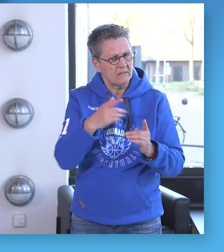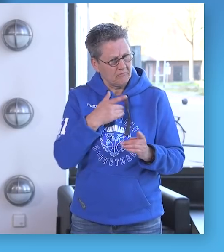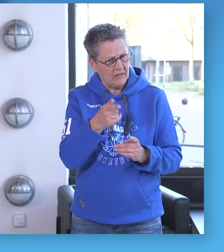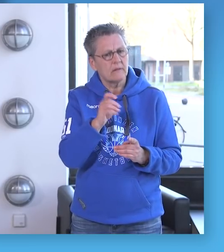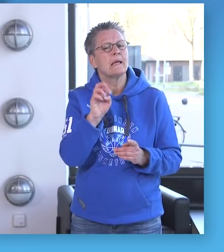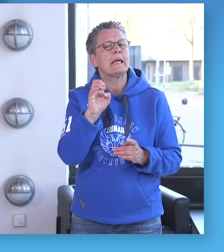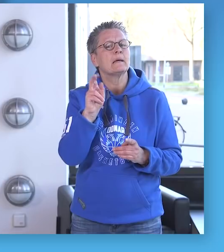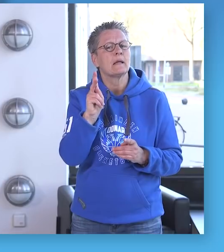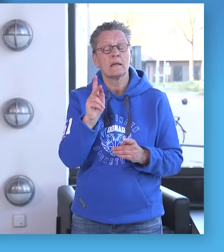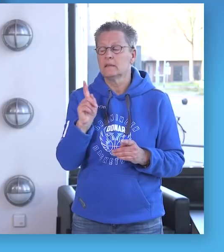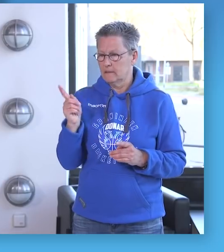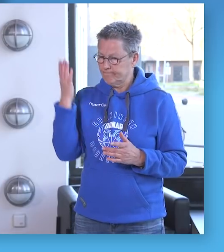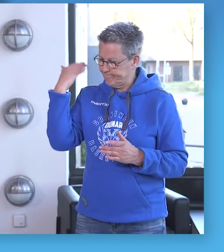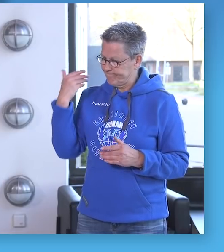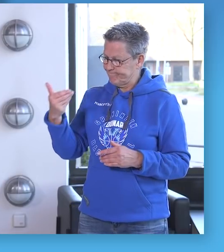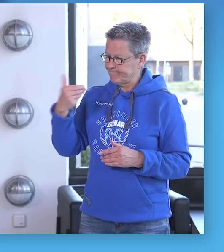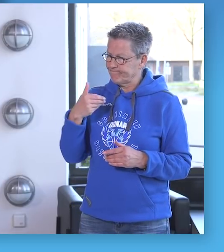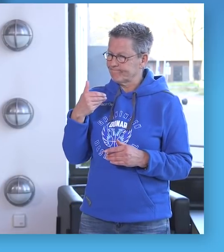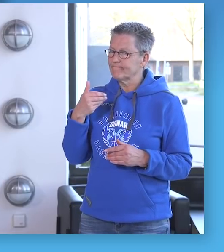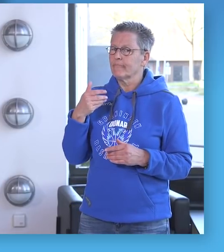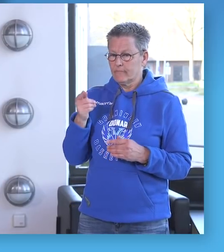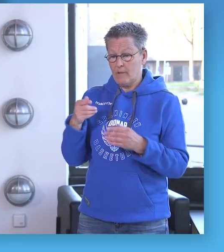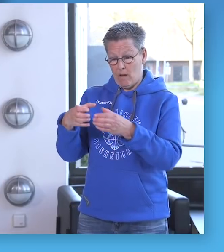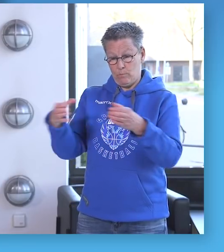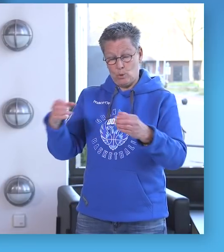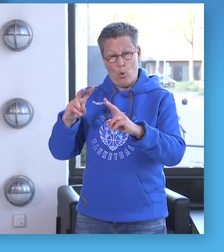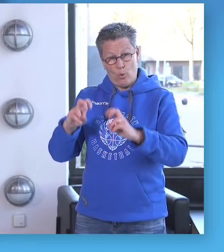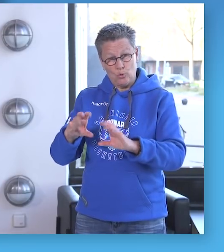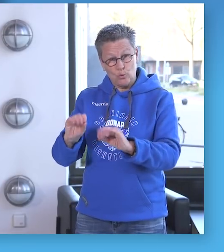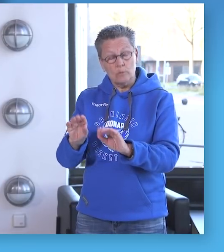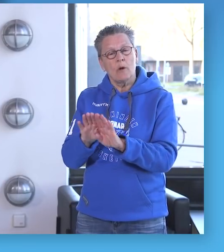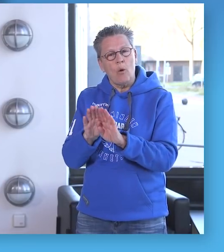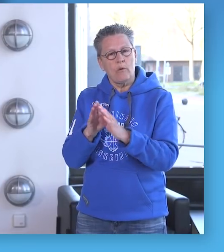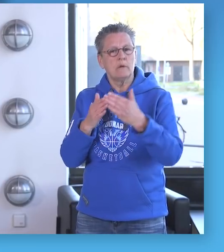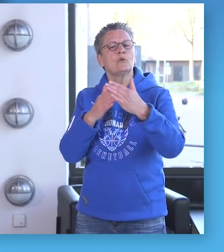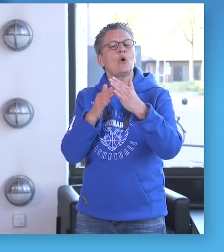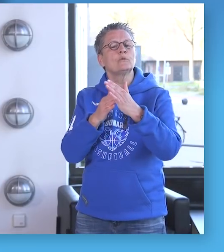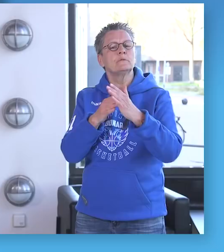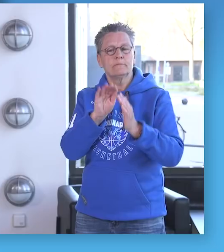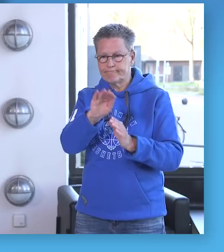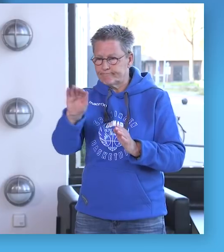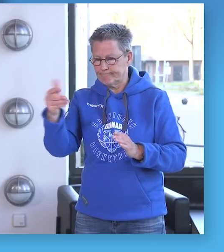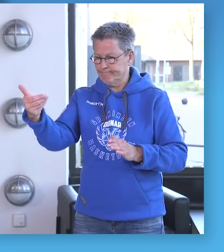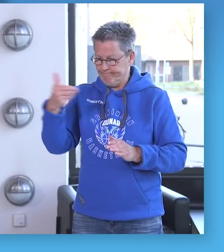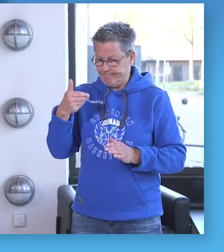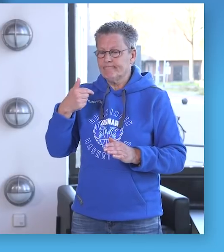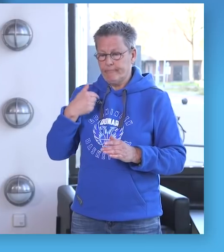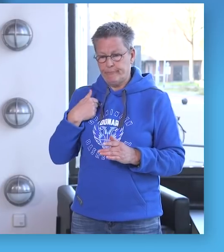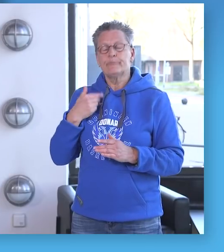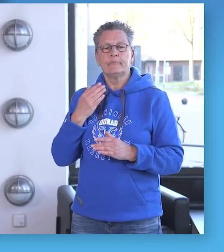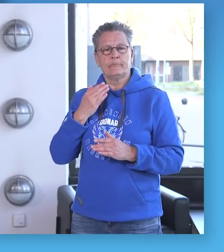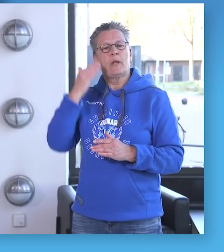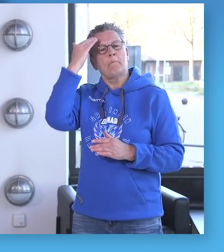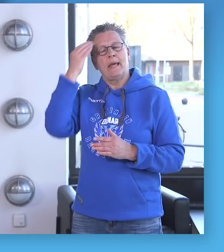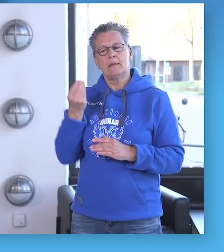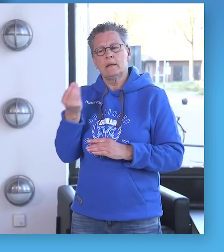gevraagd. Het bureau dat onderzoekt, die heeft ook de coaches gevraagd. En daar hebben we ook een mening over gegeven. En ook